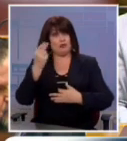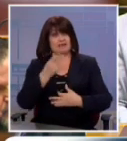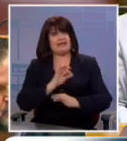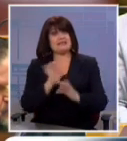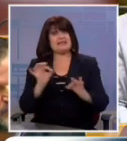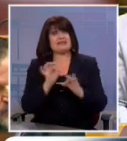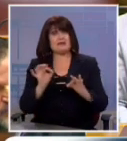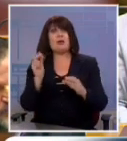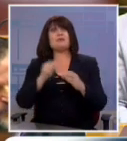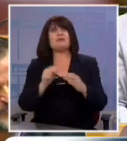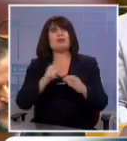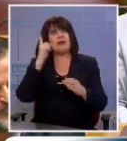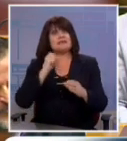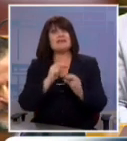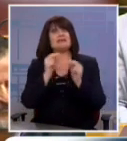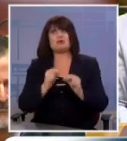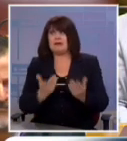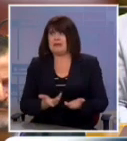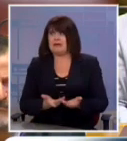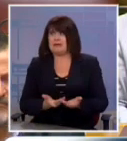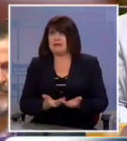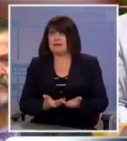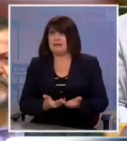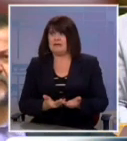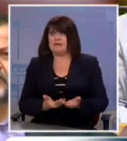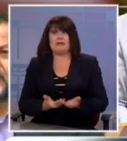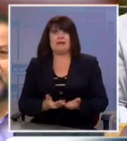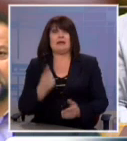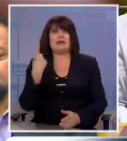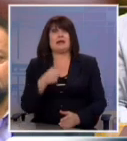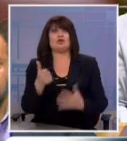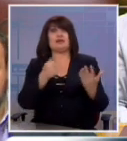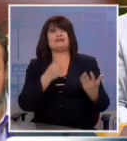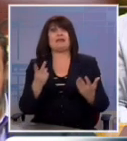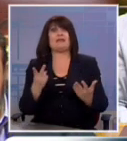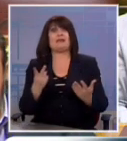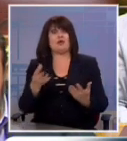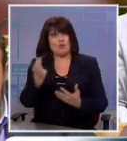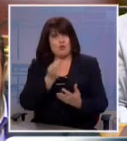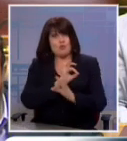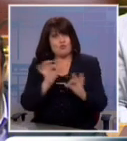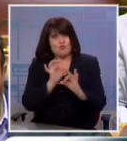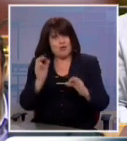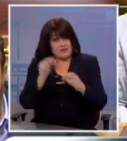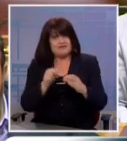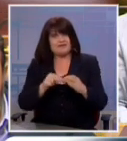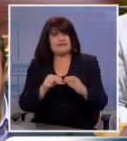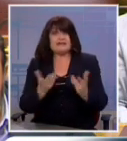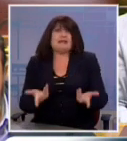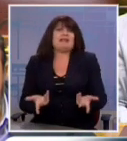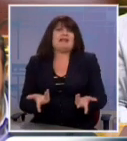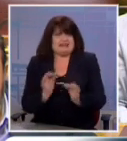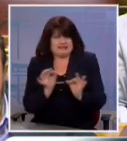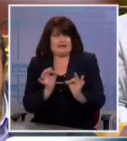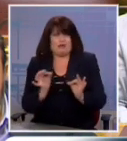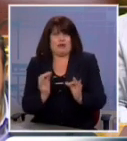για την έκβαση της ψηφοφορίας? Σας έχει διαμηνήσει η πλειοψηφία των 162 ότι θα τα ψηφίσει όπως τα είπατε? Γιατί